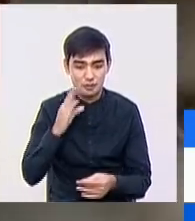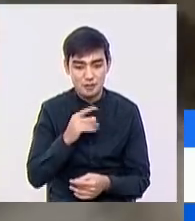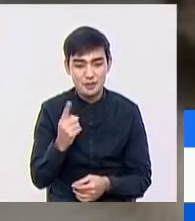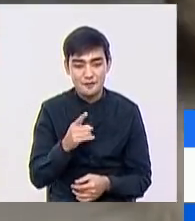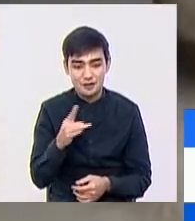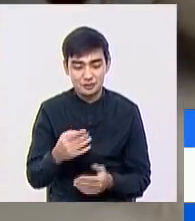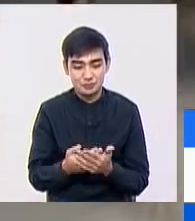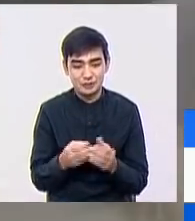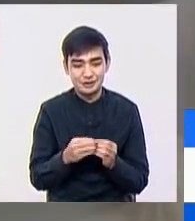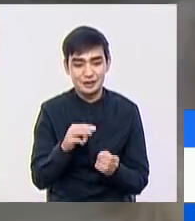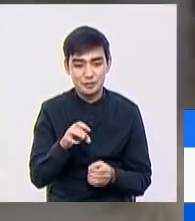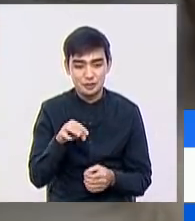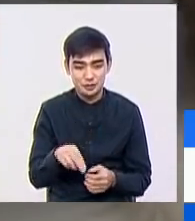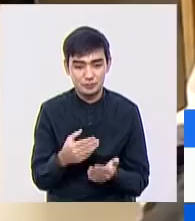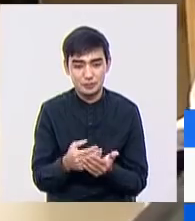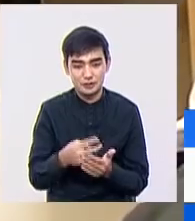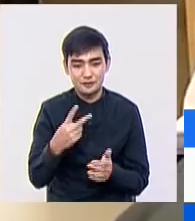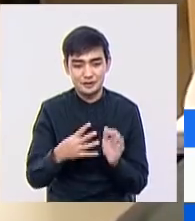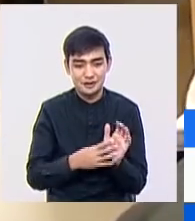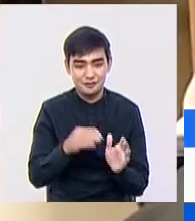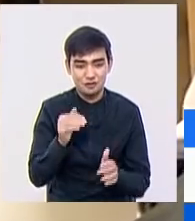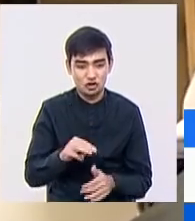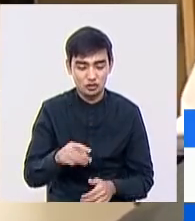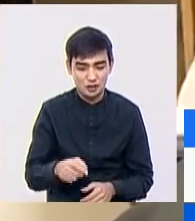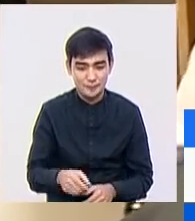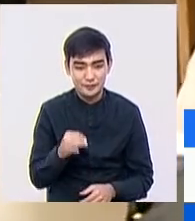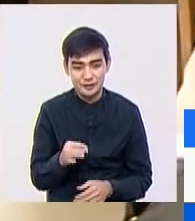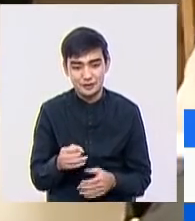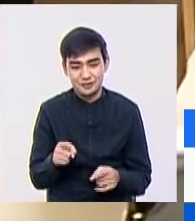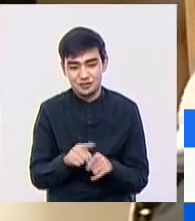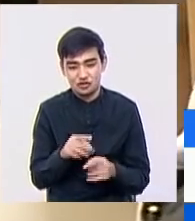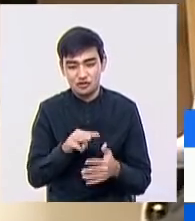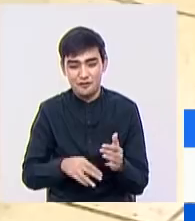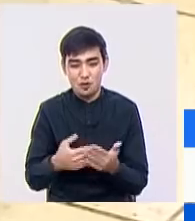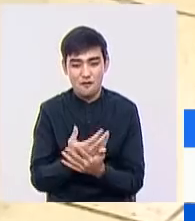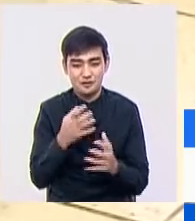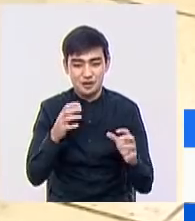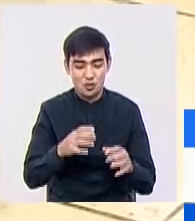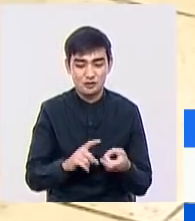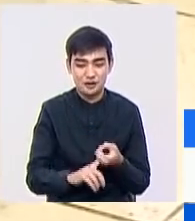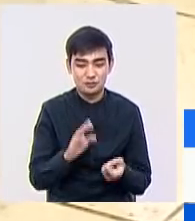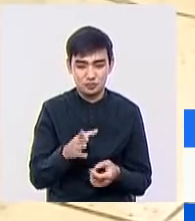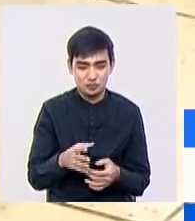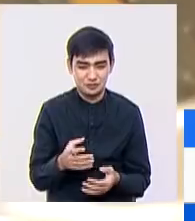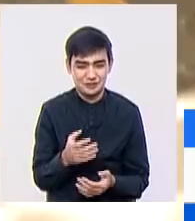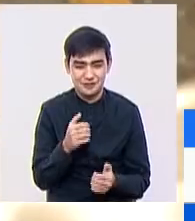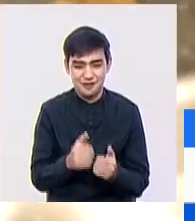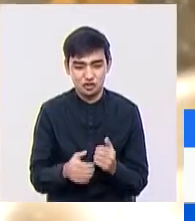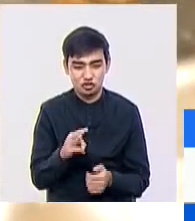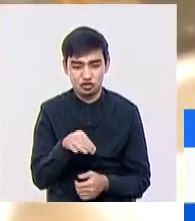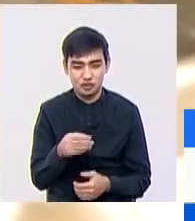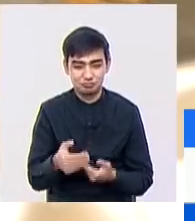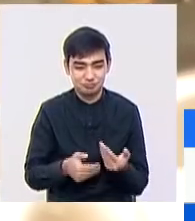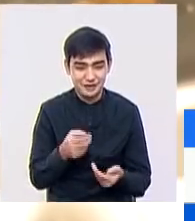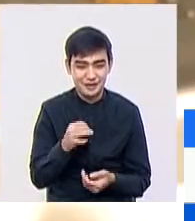в размере 10 МРП. Это около 29 тысяч тенге. Вообще штрафы по новому закону предусмотрены практически на каждом шагу. Все